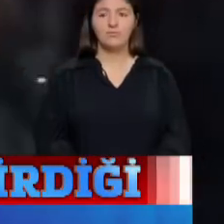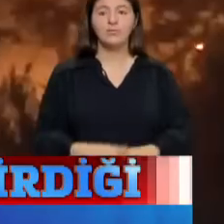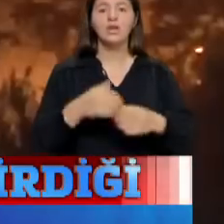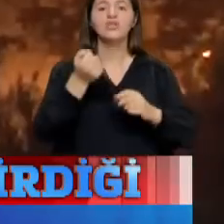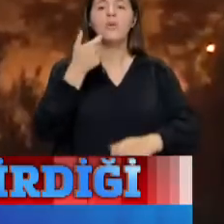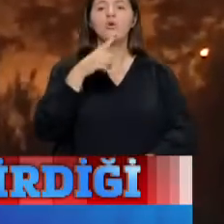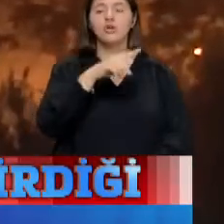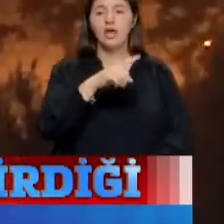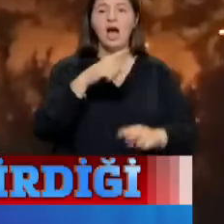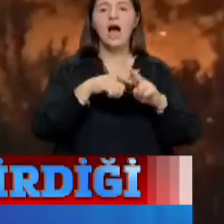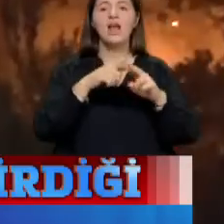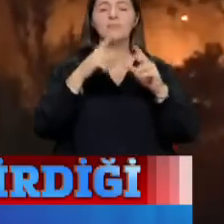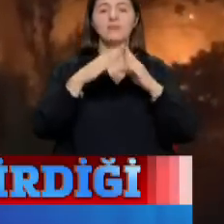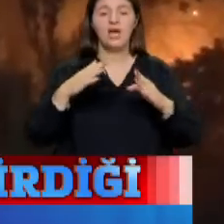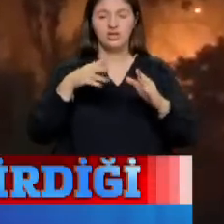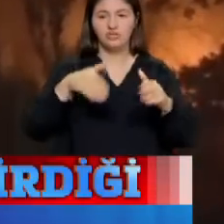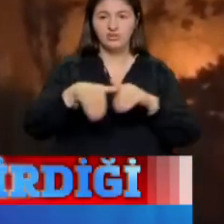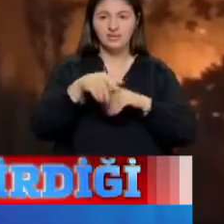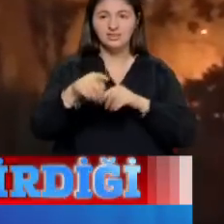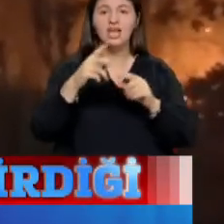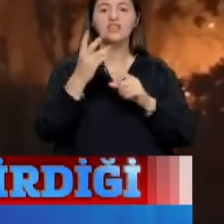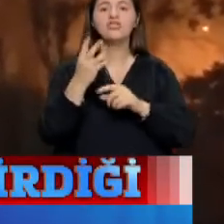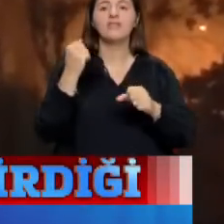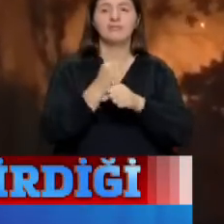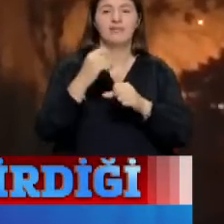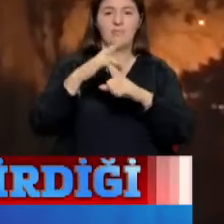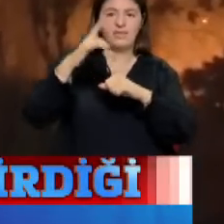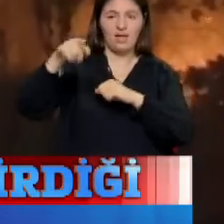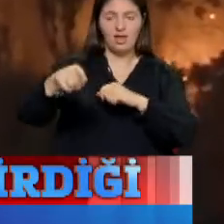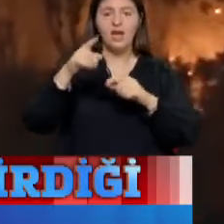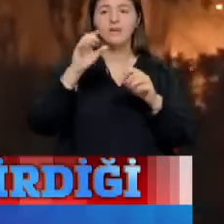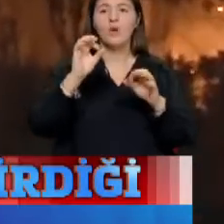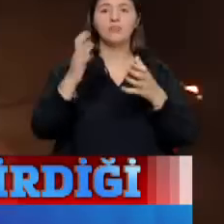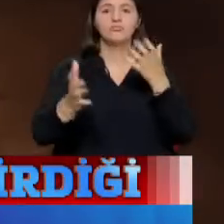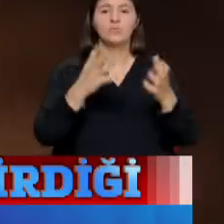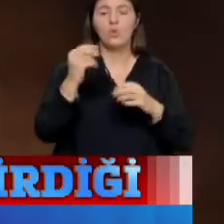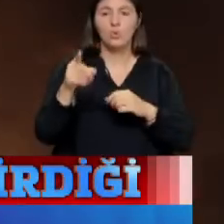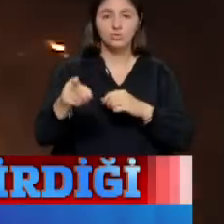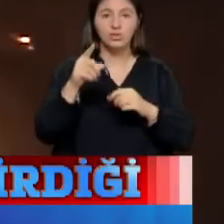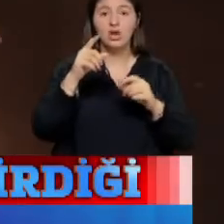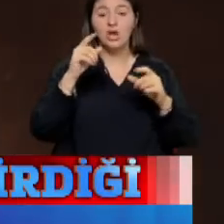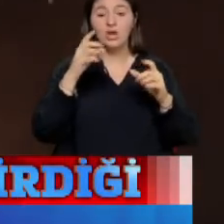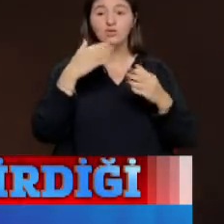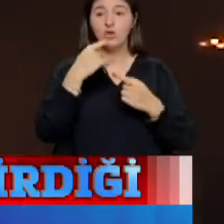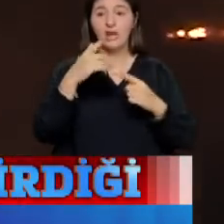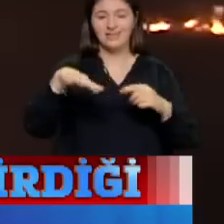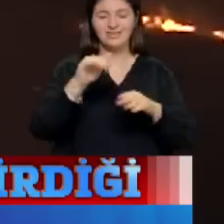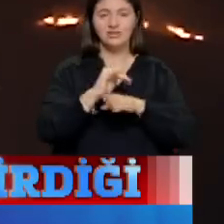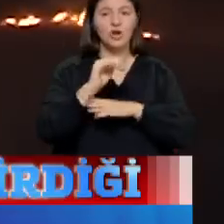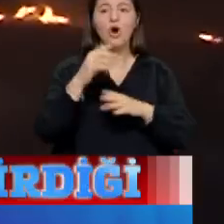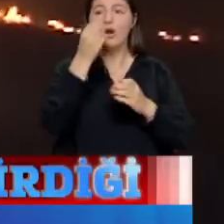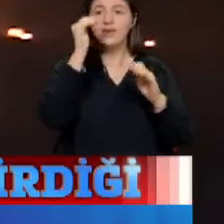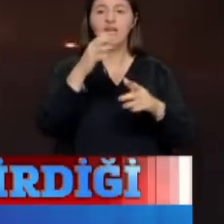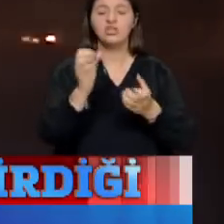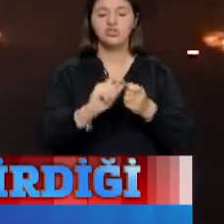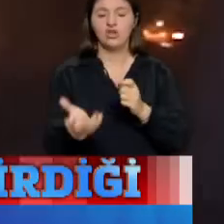Çekmeköy'de Alemdağ Caddesi nişantepe'de ormanlık alan gece yarısı Alev Alev yandı bölge sakinlerinin iddiasına göre ormana gelip